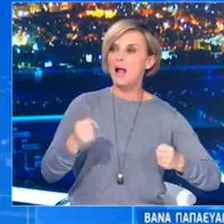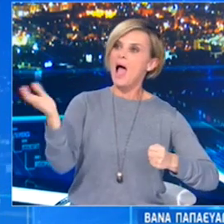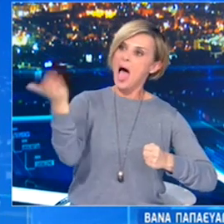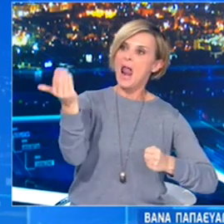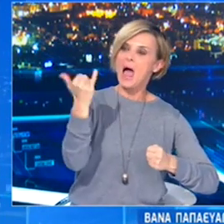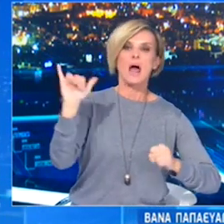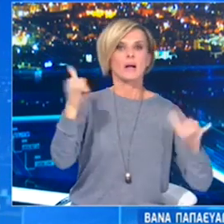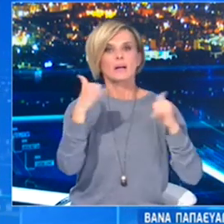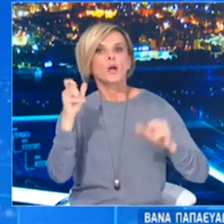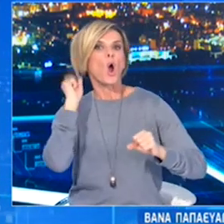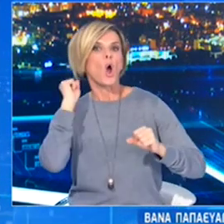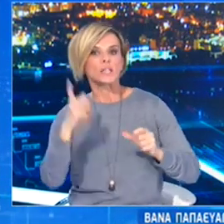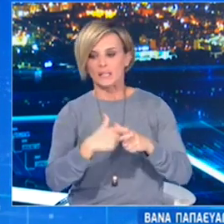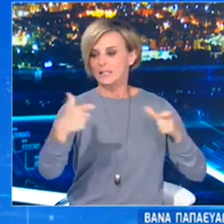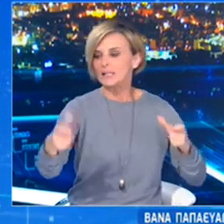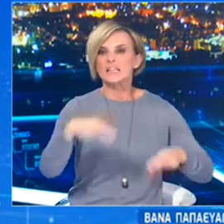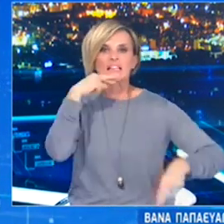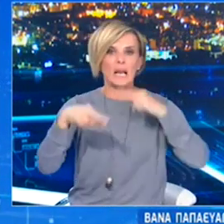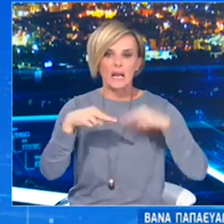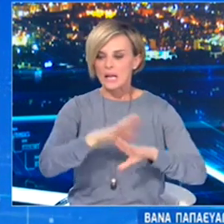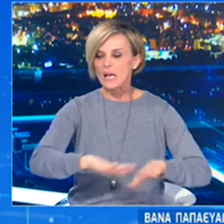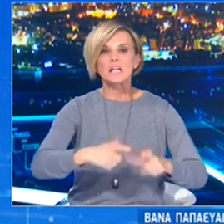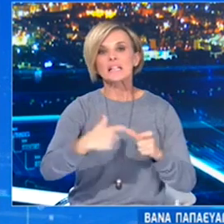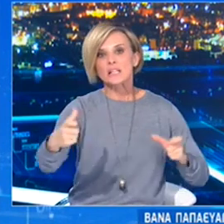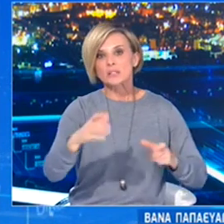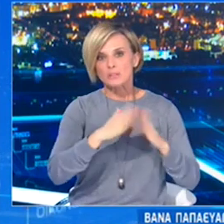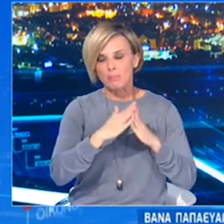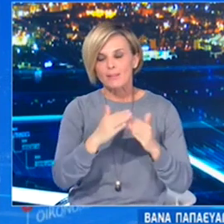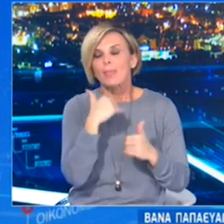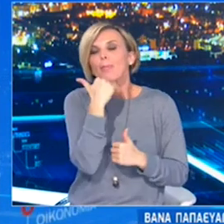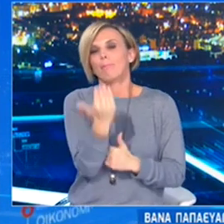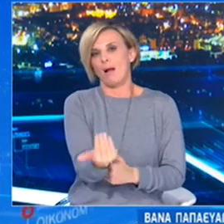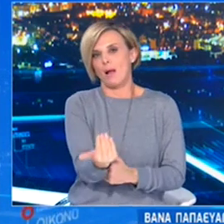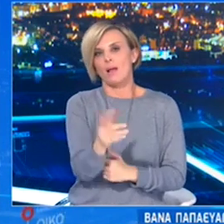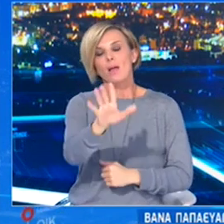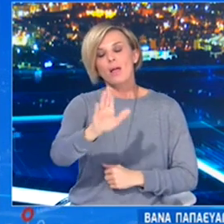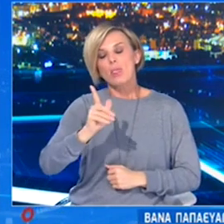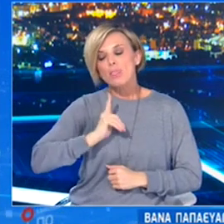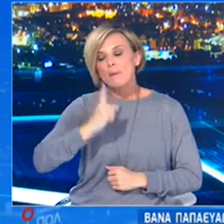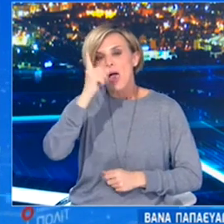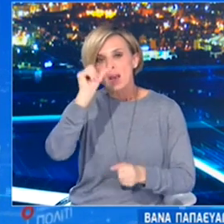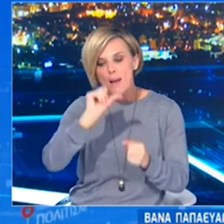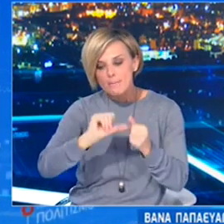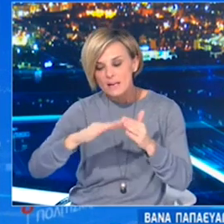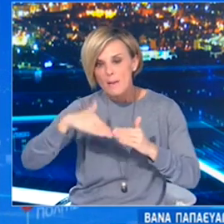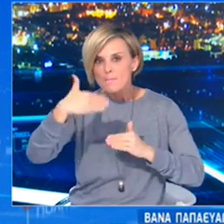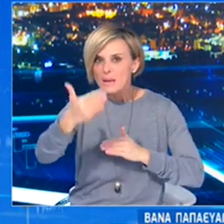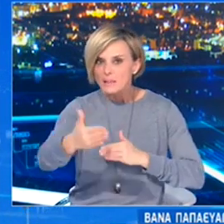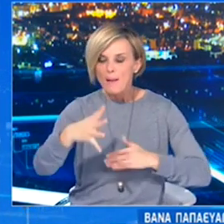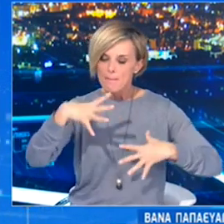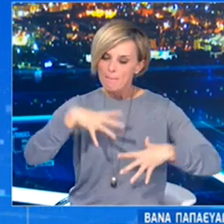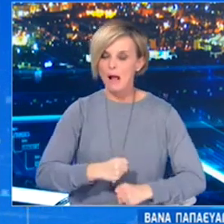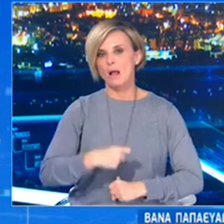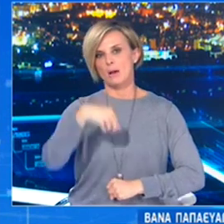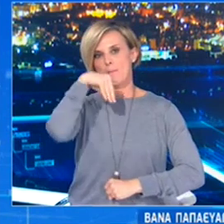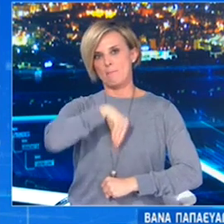γιορτάσουμε την απελευθέρωσή μας. Στην Εθνική Επιτροπή Εμβολιασμών συζητήσαμε διεξοδικά και για πολλές ώρες αυτή